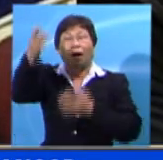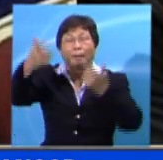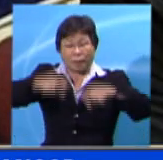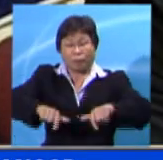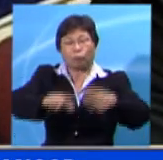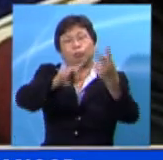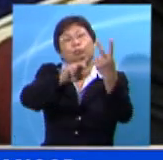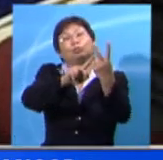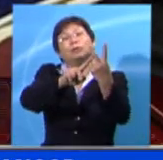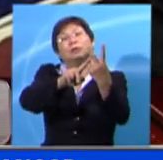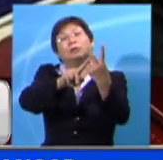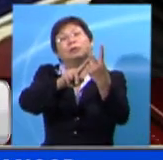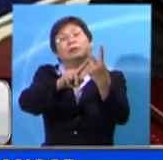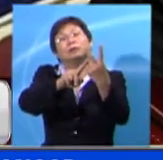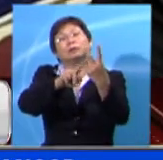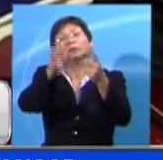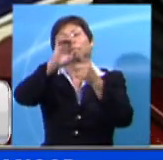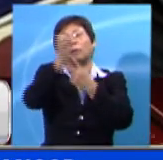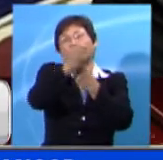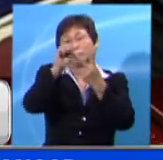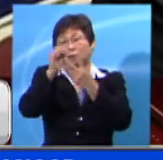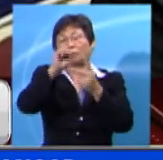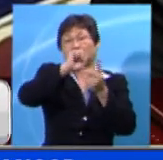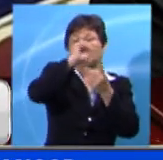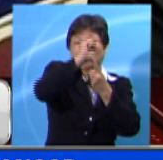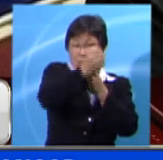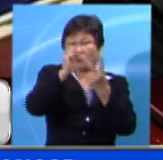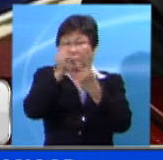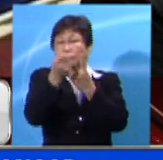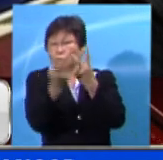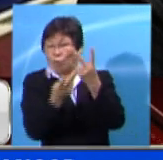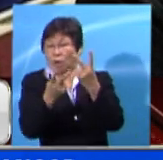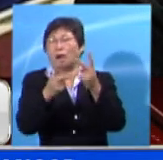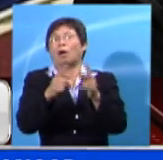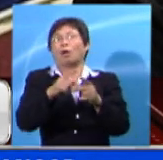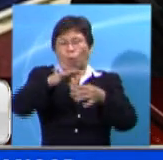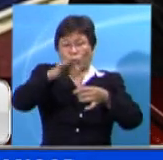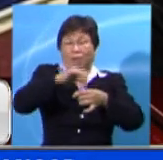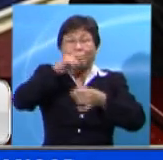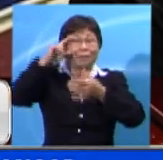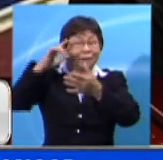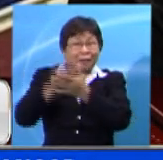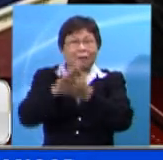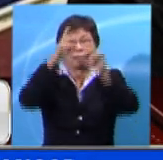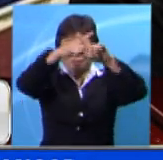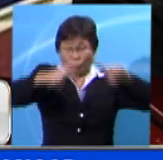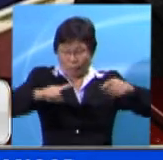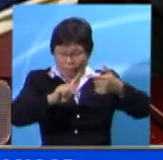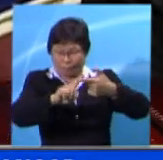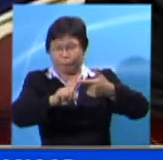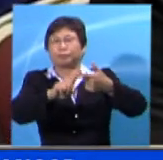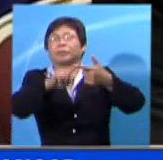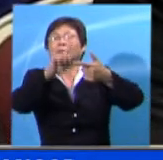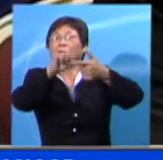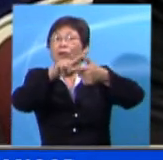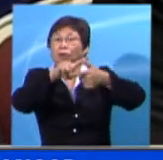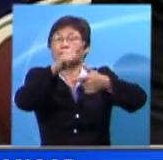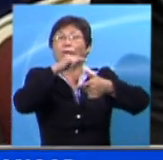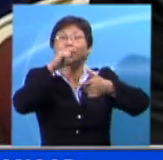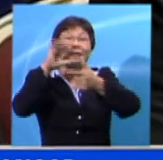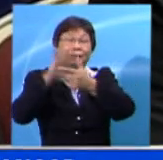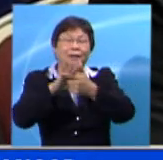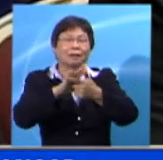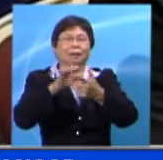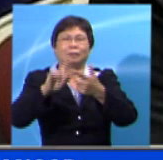dua keadaan lagi yang boleh dibuat pertamanya undi tidak percaya di dewan yang keduanya Tan Sri Khalid